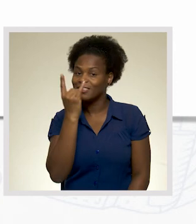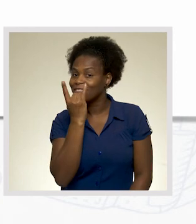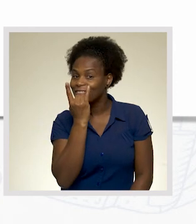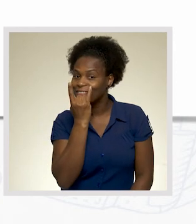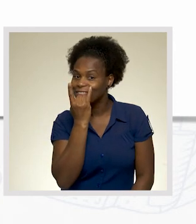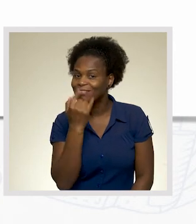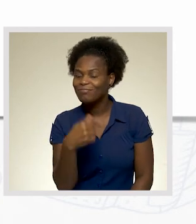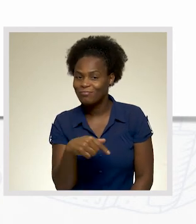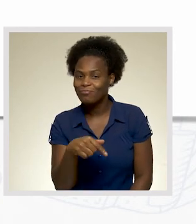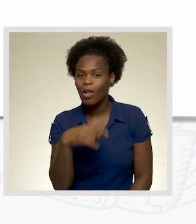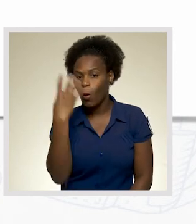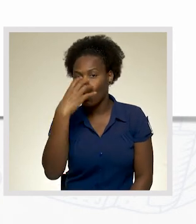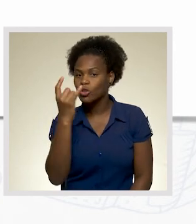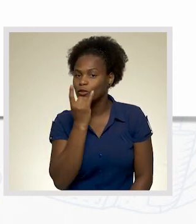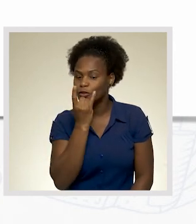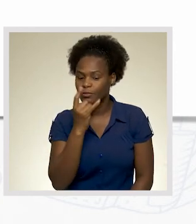4, vous avez déjà